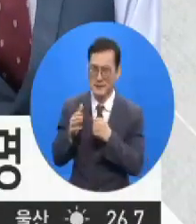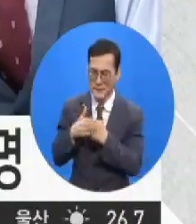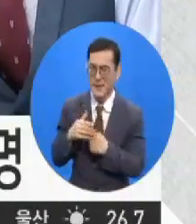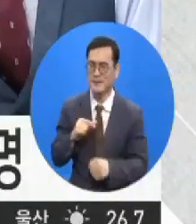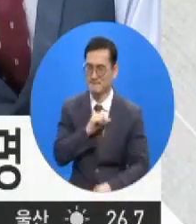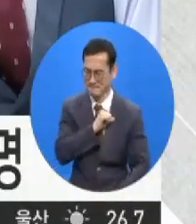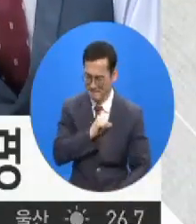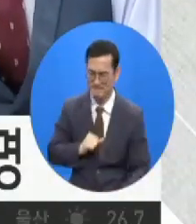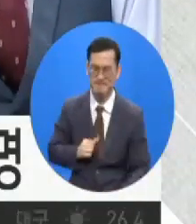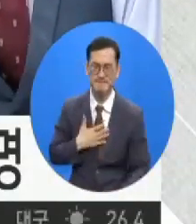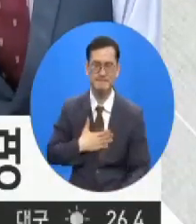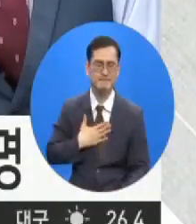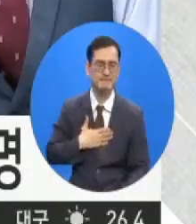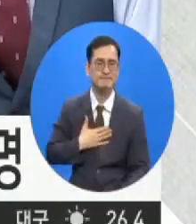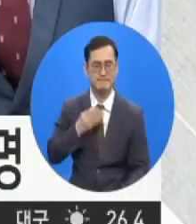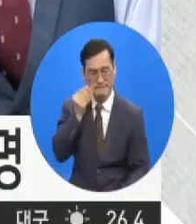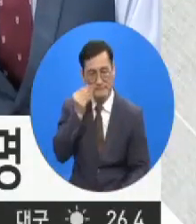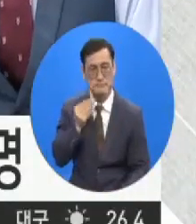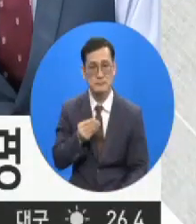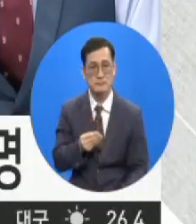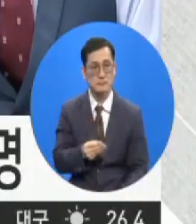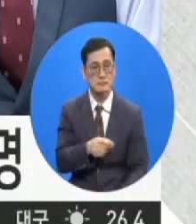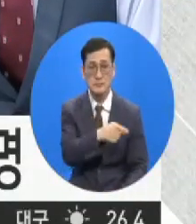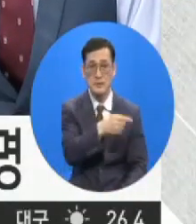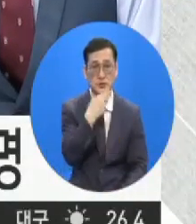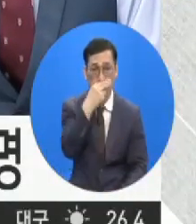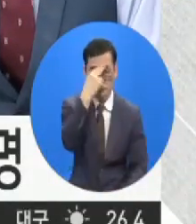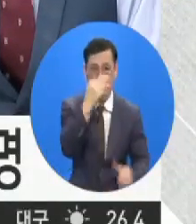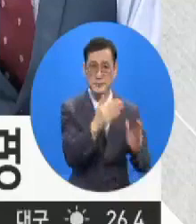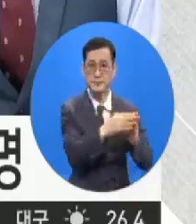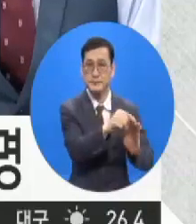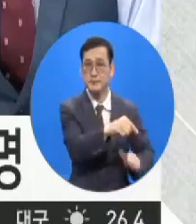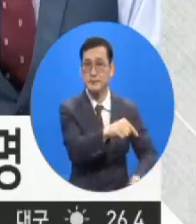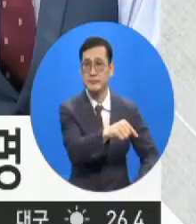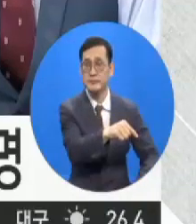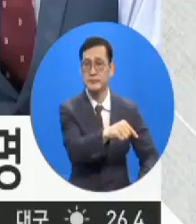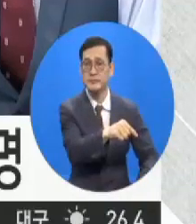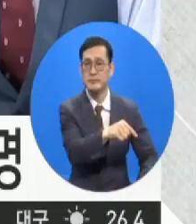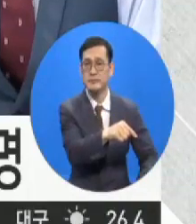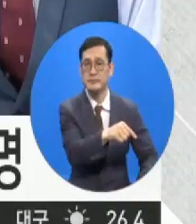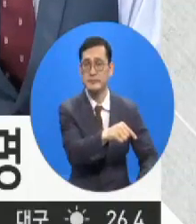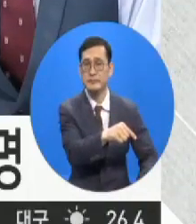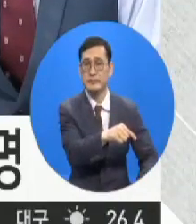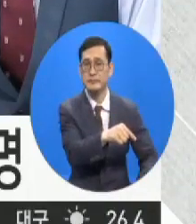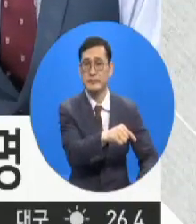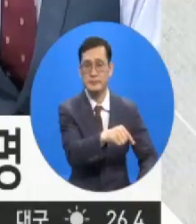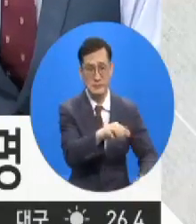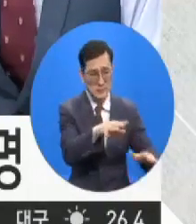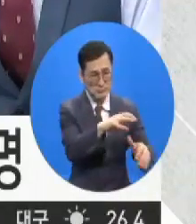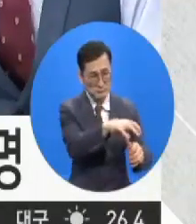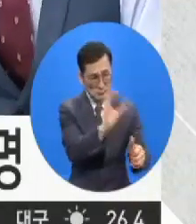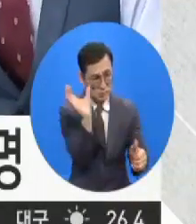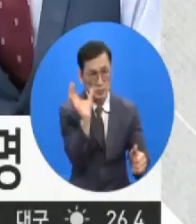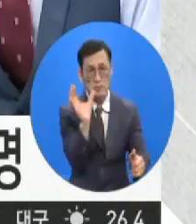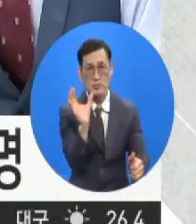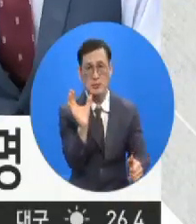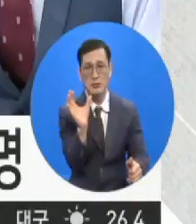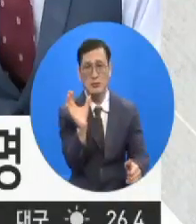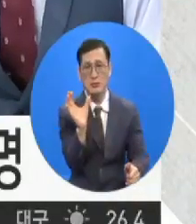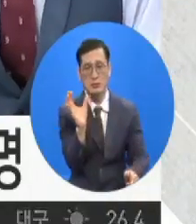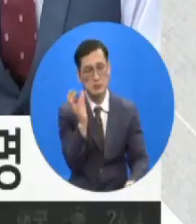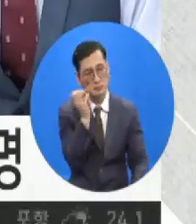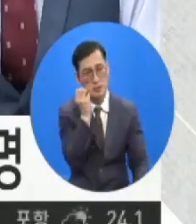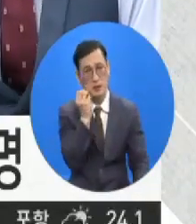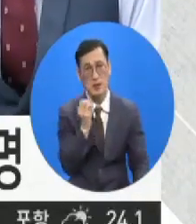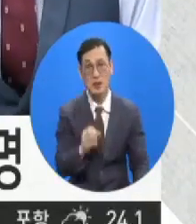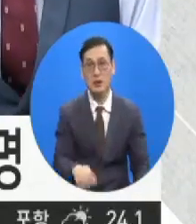불편함을 감수하고 지내고 있습니다. 근데 이 룸살롱 같은 경우는 저는 잘 모르겠는데 여기 안 가면 되는 거 아닌가요? 지금 가야